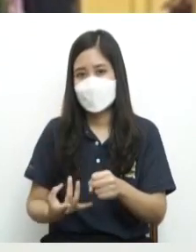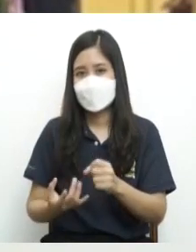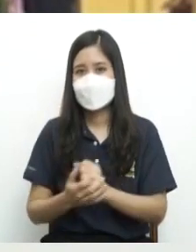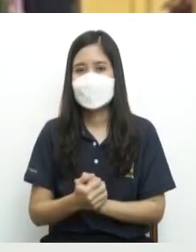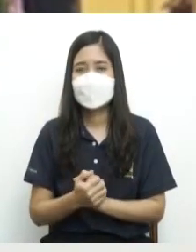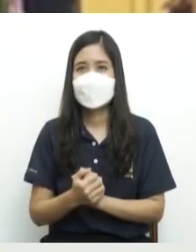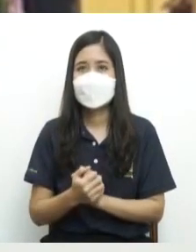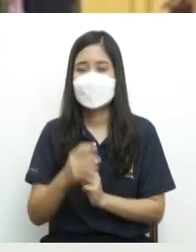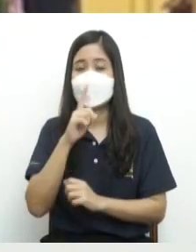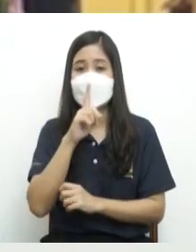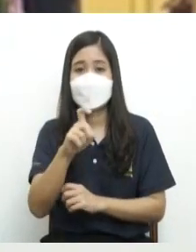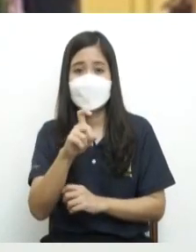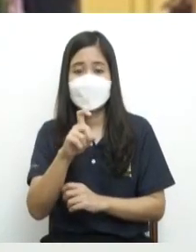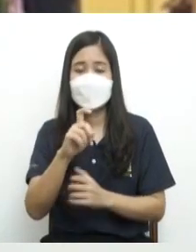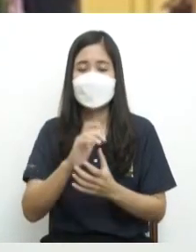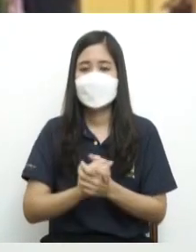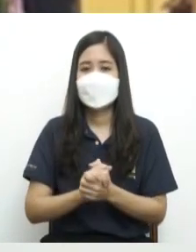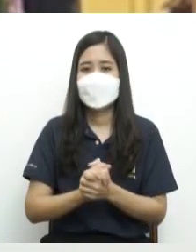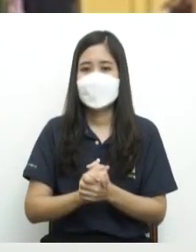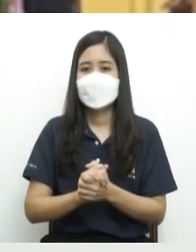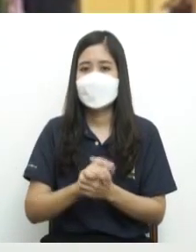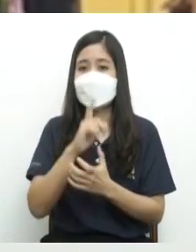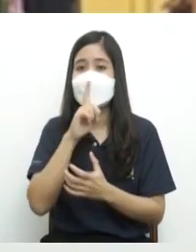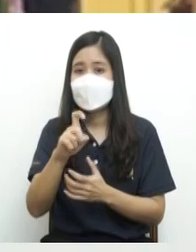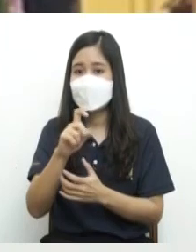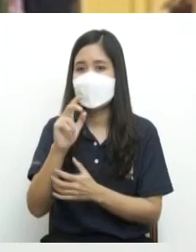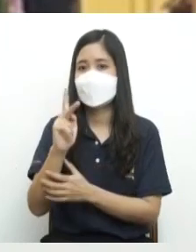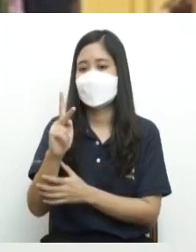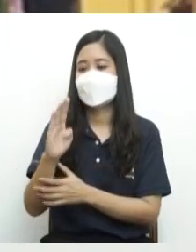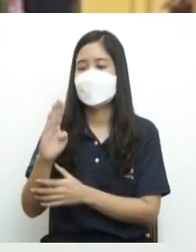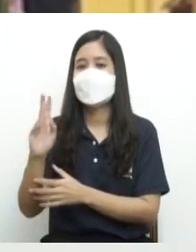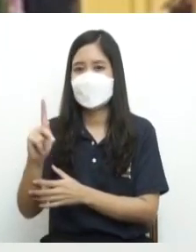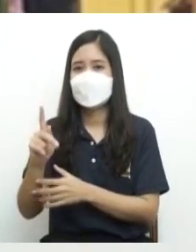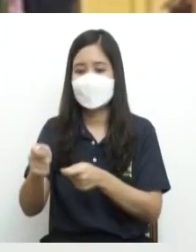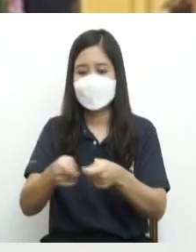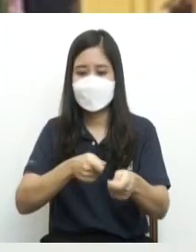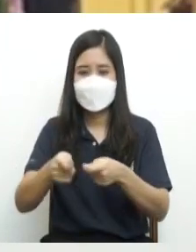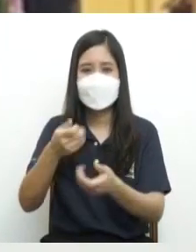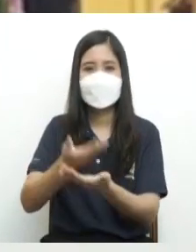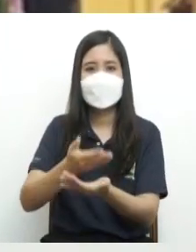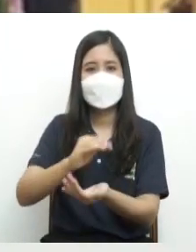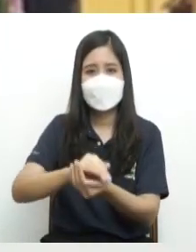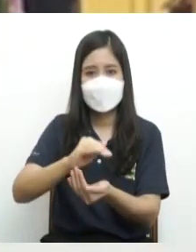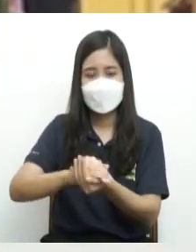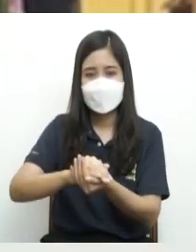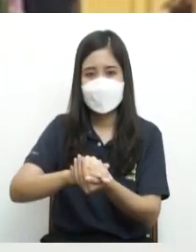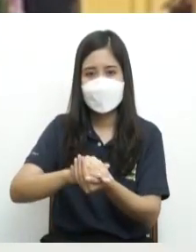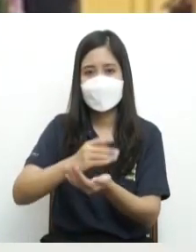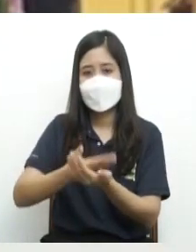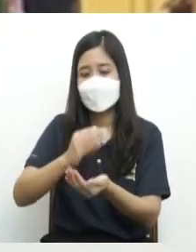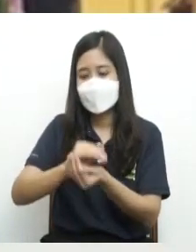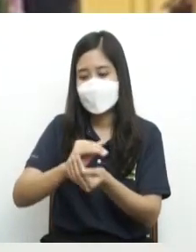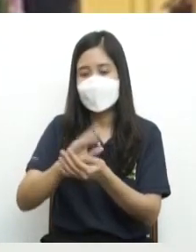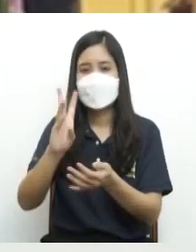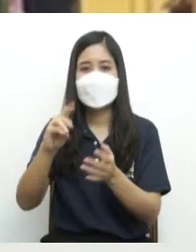นุญาตเรียนถามท่านดร.ศรีกัญญานะคะว่าในฐานะที่กบข.เนี่ยบริหารเงินออมให้เพื่อนสมาชิกเพื่อวัยเกษียณค่ะอย